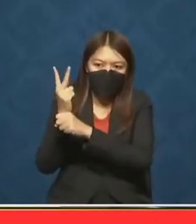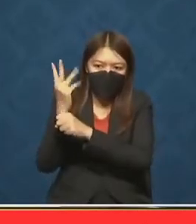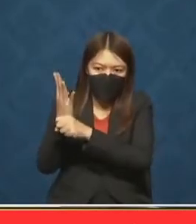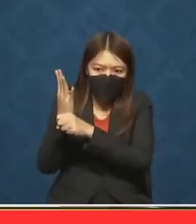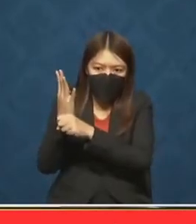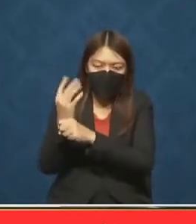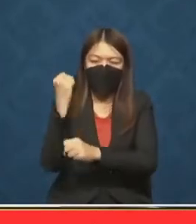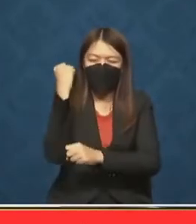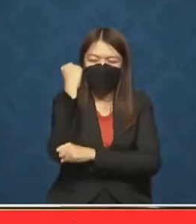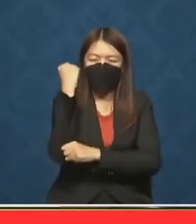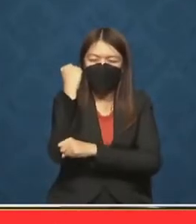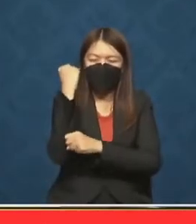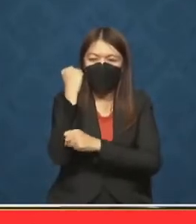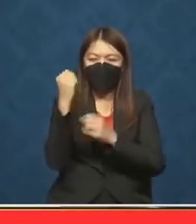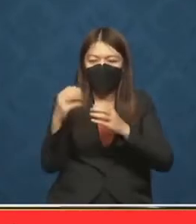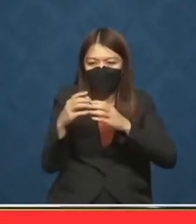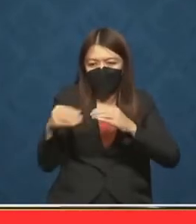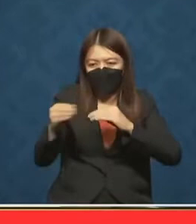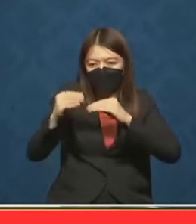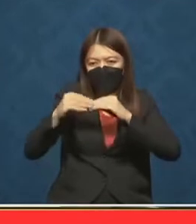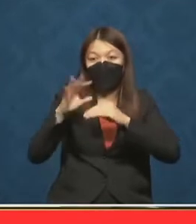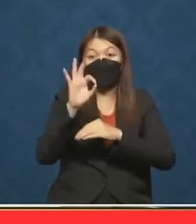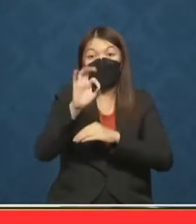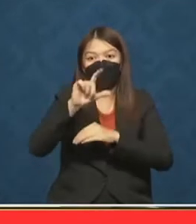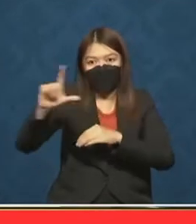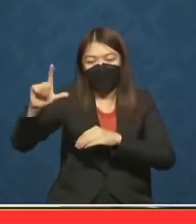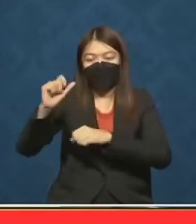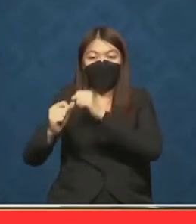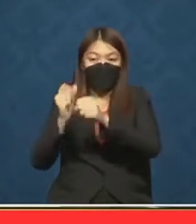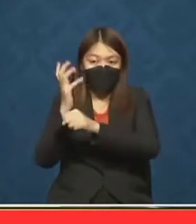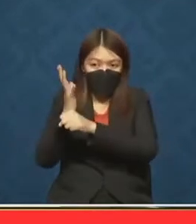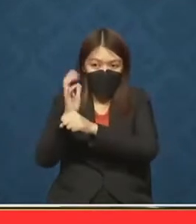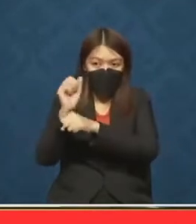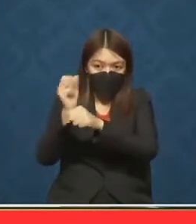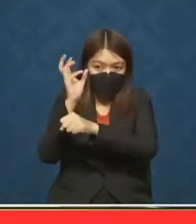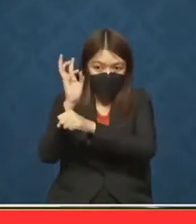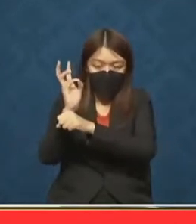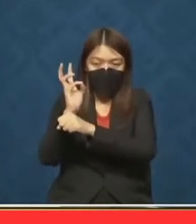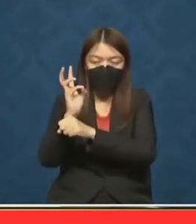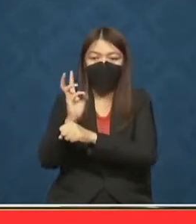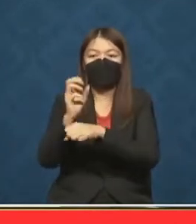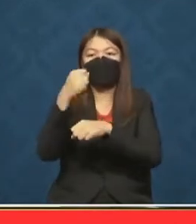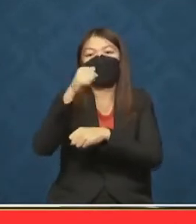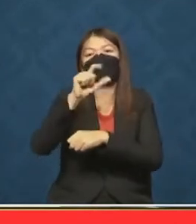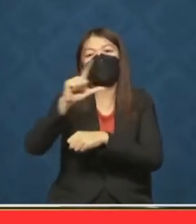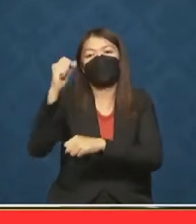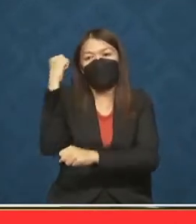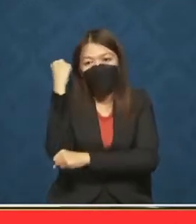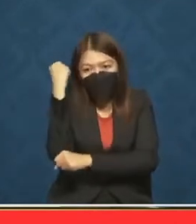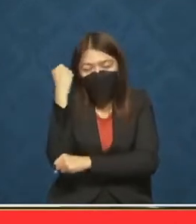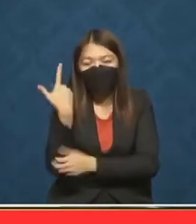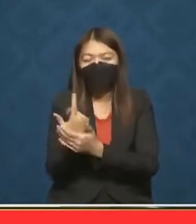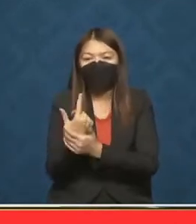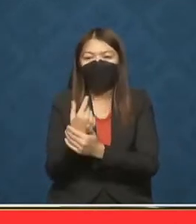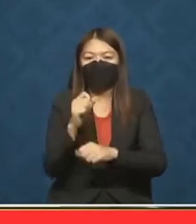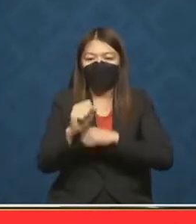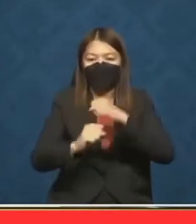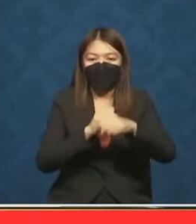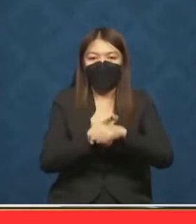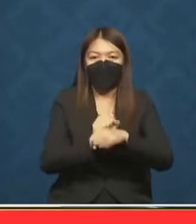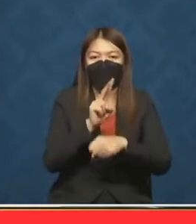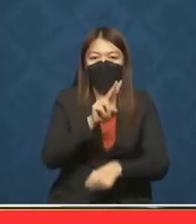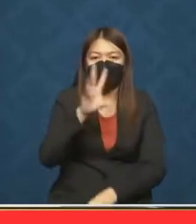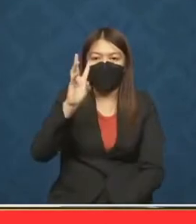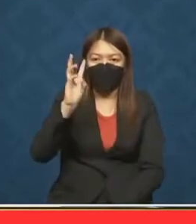คนจนต่เนื่องถึงเก้าล้านคนพอปีที่ห้า ปีที่หก คนจนถึงสิบล้านคนพอเข้าปี 2,16